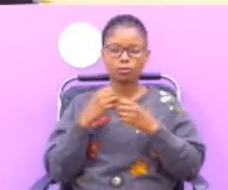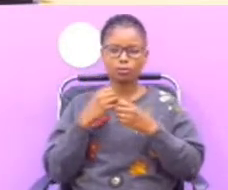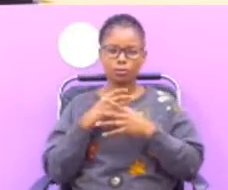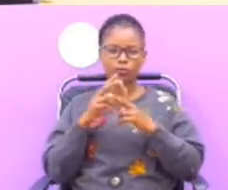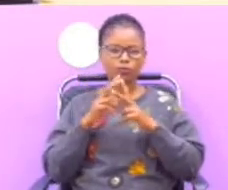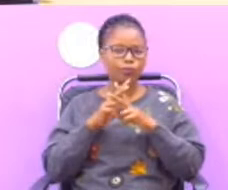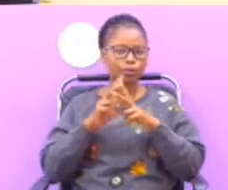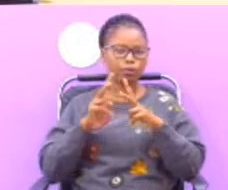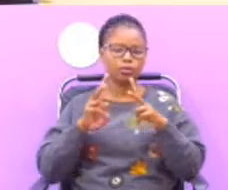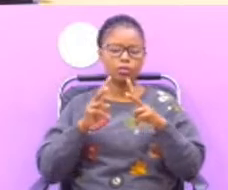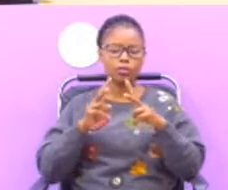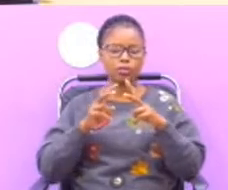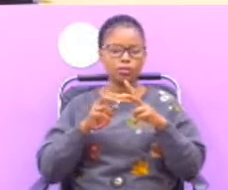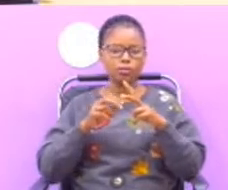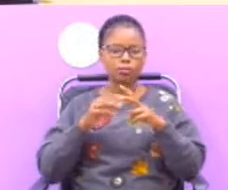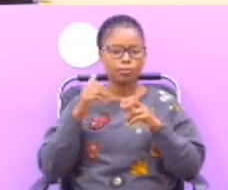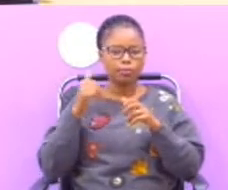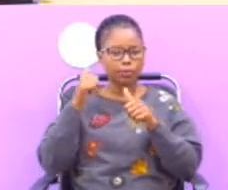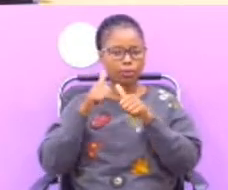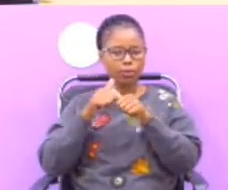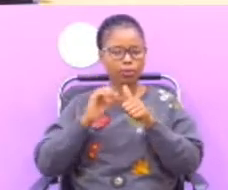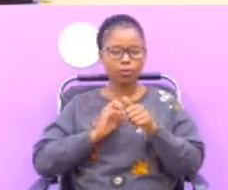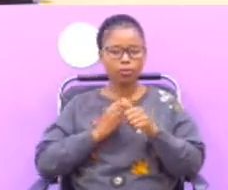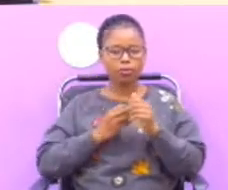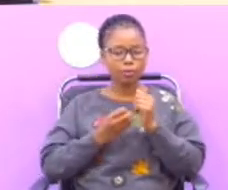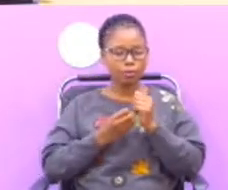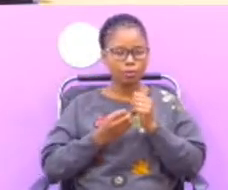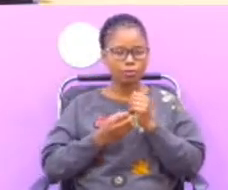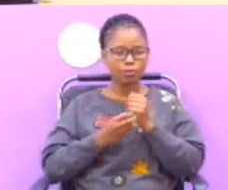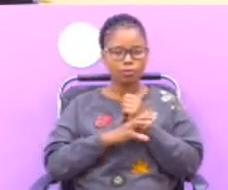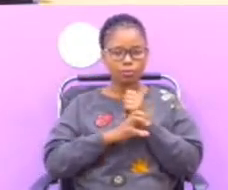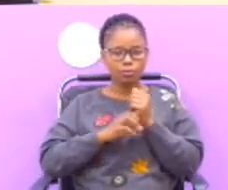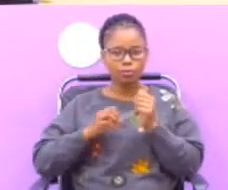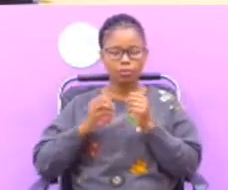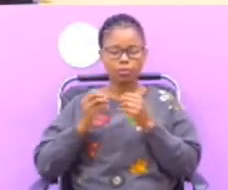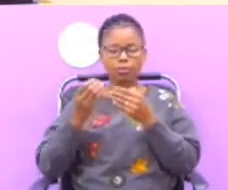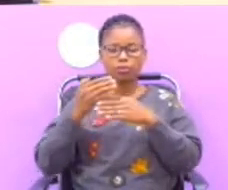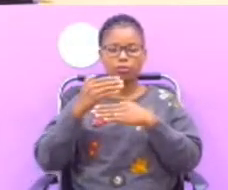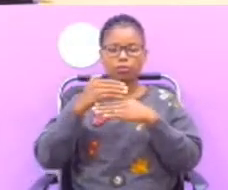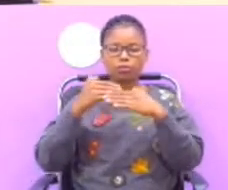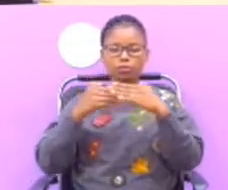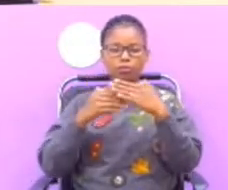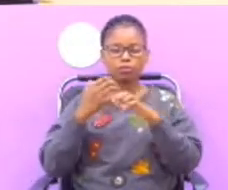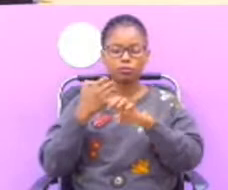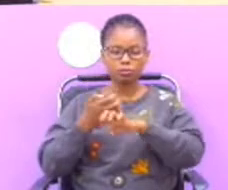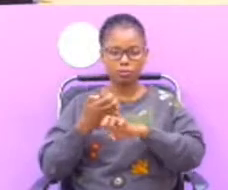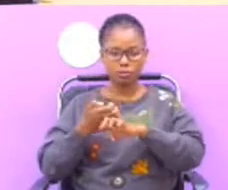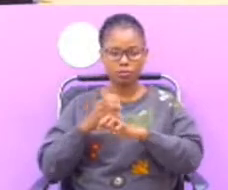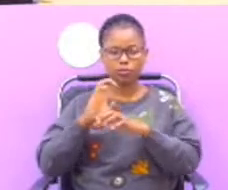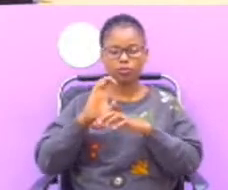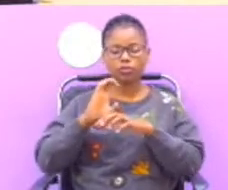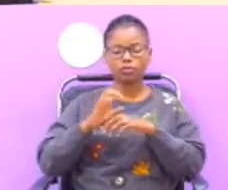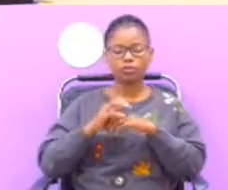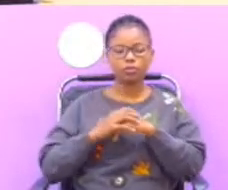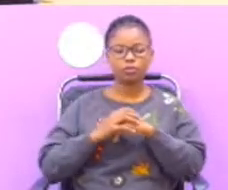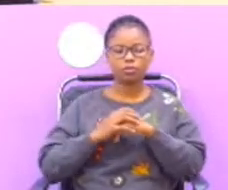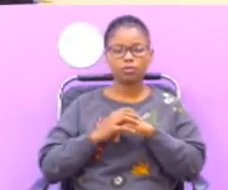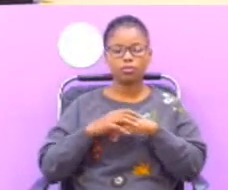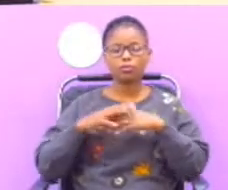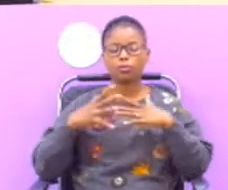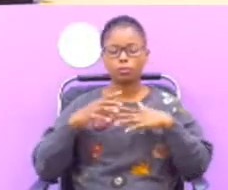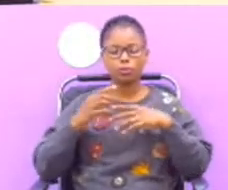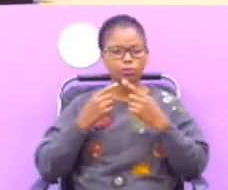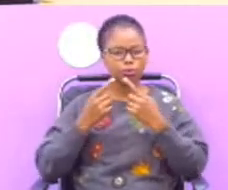muno. Drali lika nafafa ituwale muishina. Nia heyanaga mahiga kandida ini. Libdironi ya tamekua bire. Ando ni